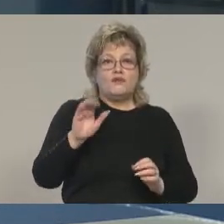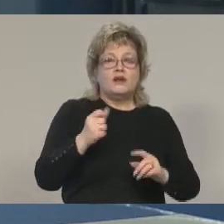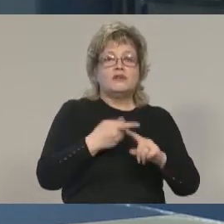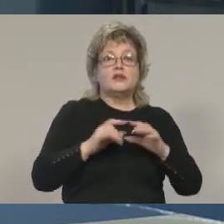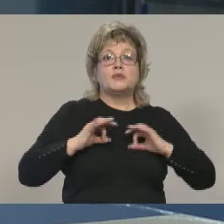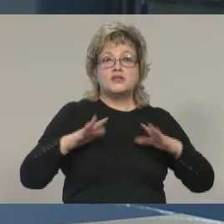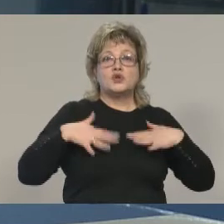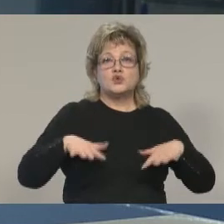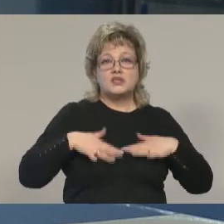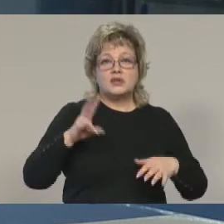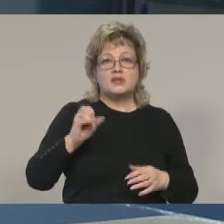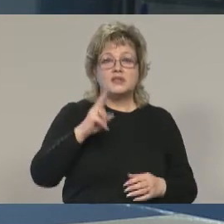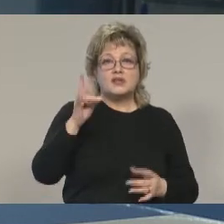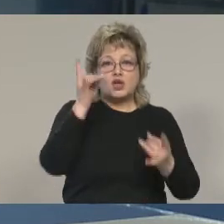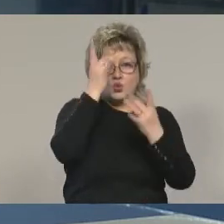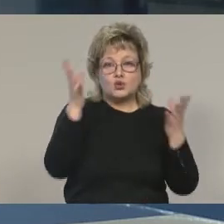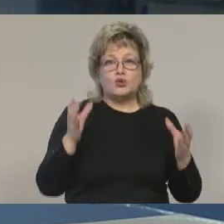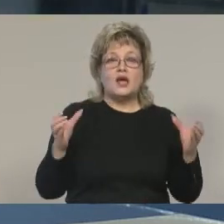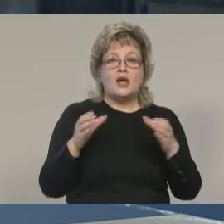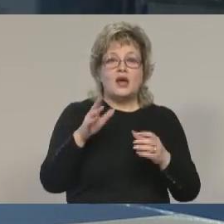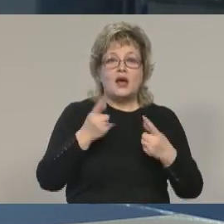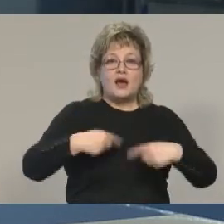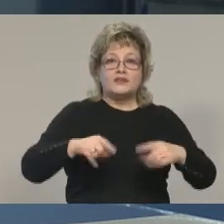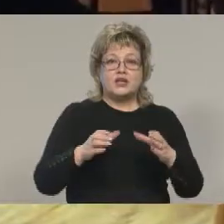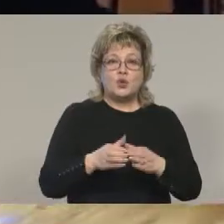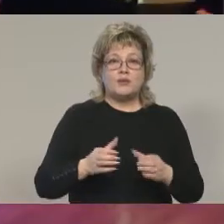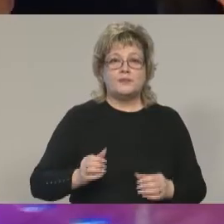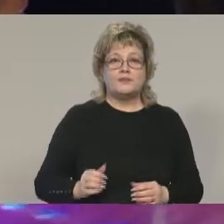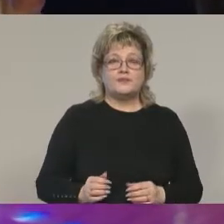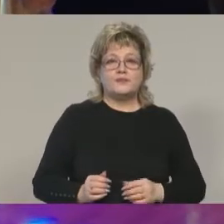устроила грузинская национально-культурная автономия.